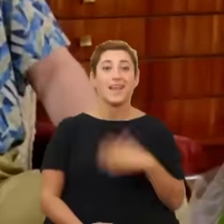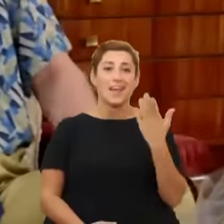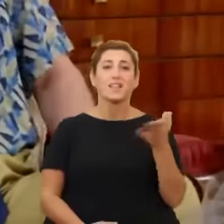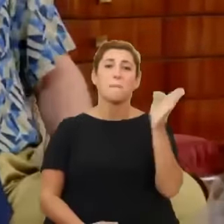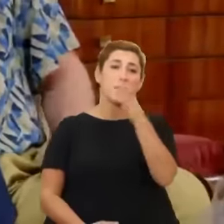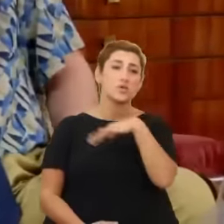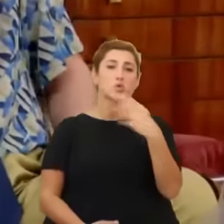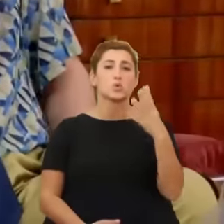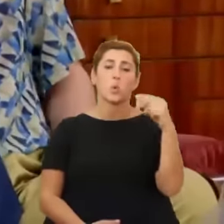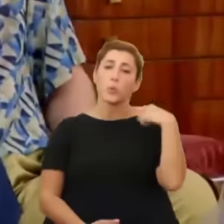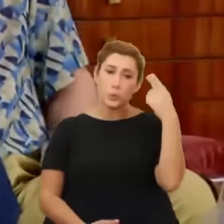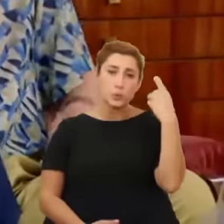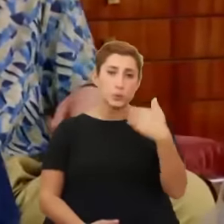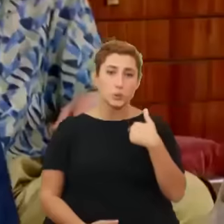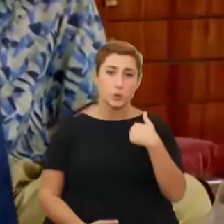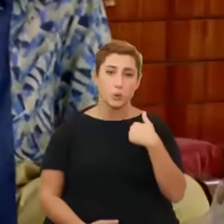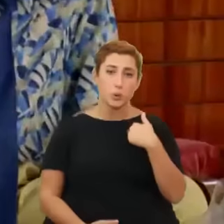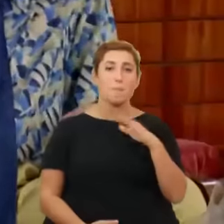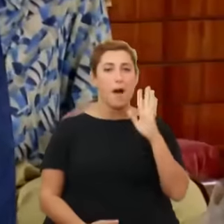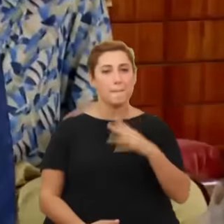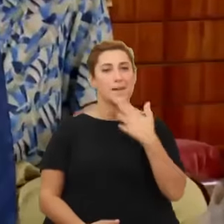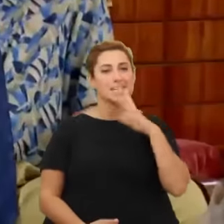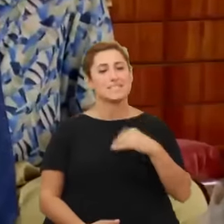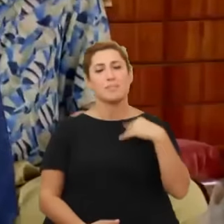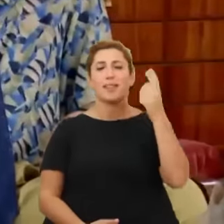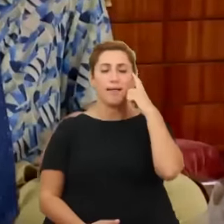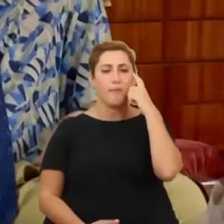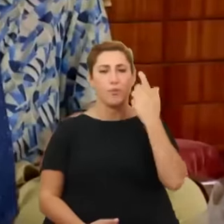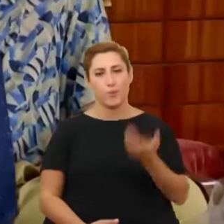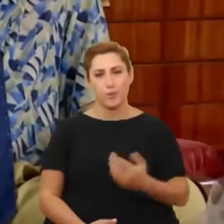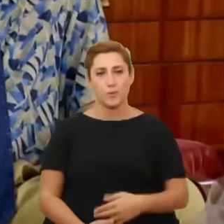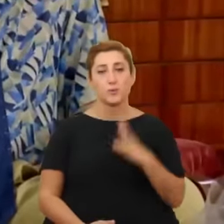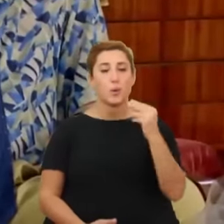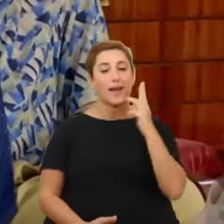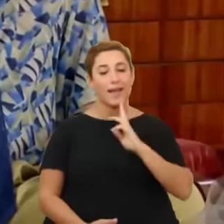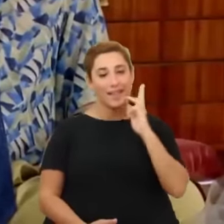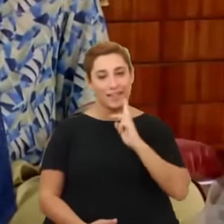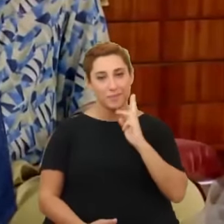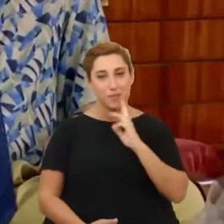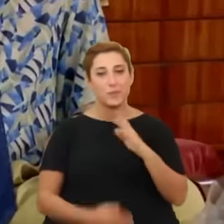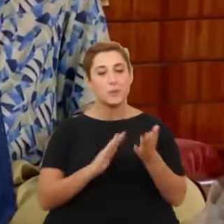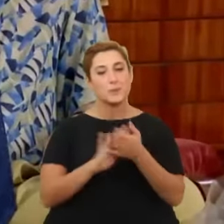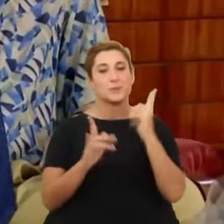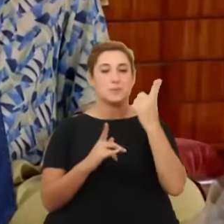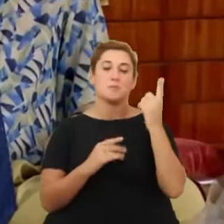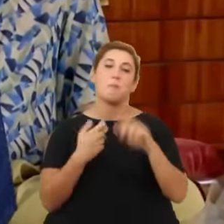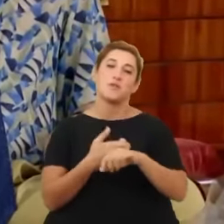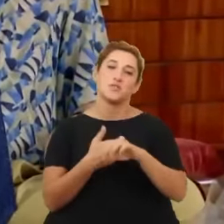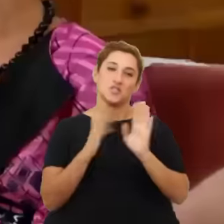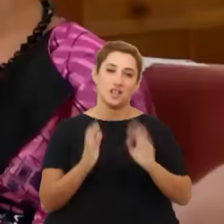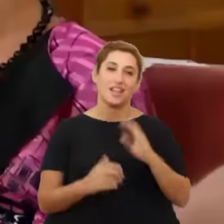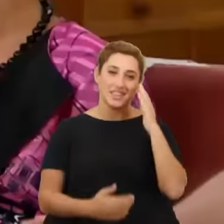Yani başkası olsa çok düşünürdüm. Ama kızımızı tanıyoruz. Çok hanımefendi, düzgün biri